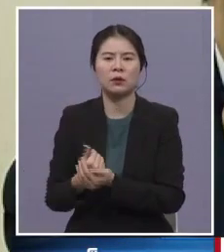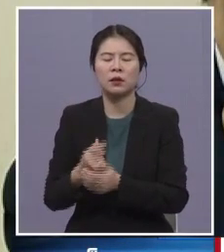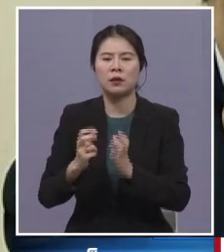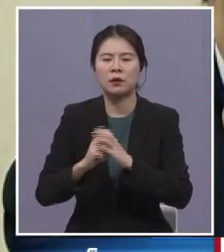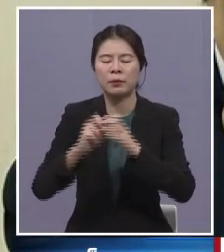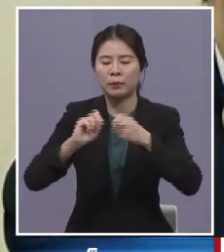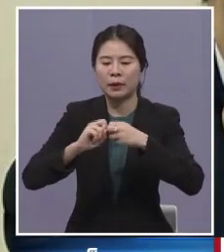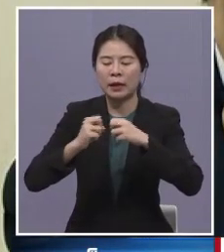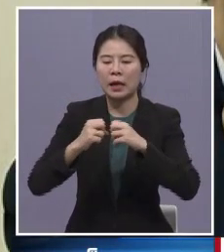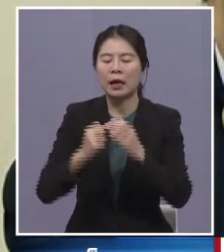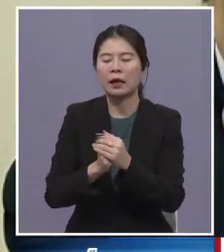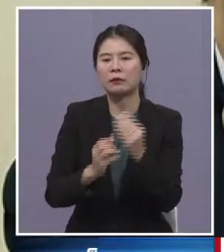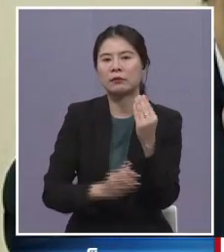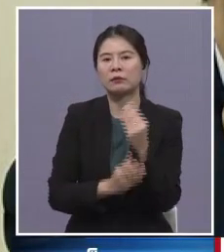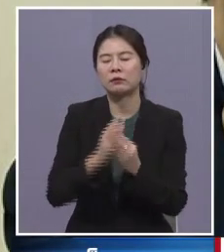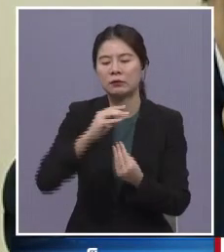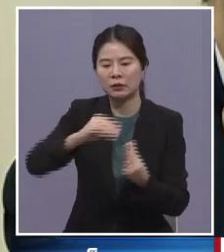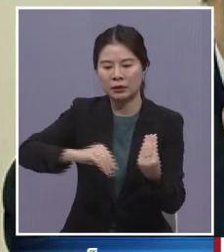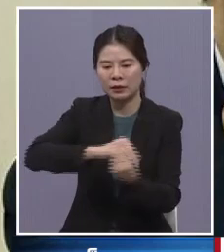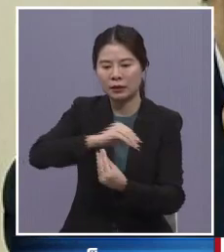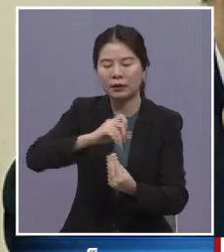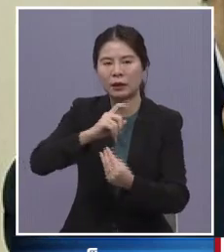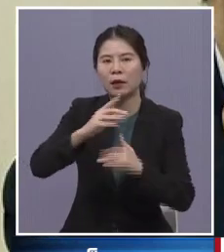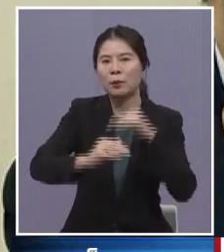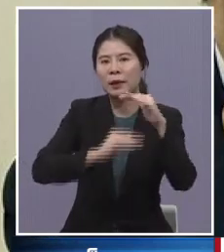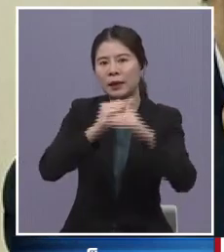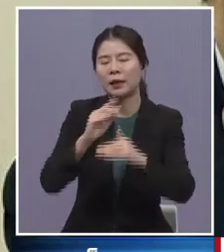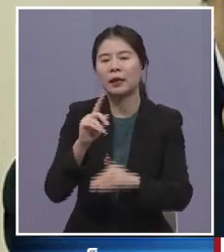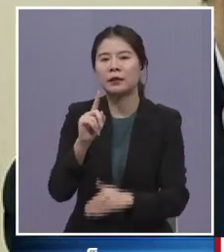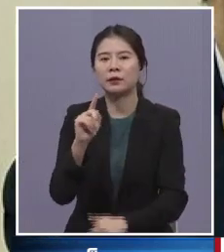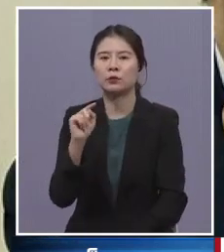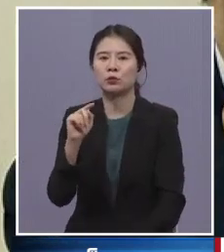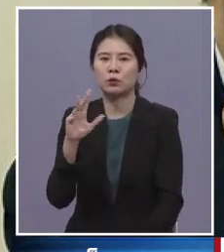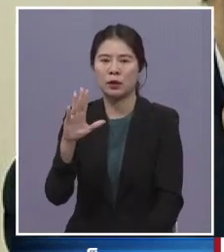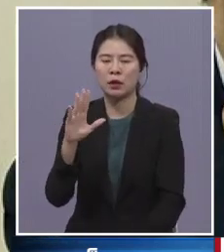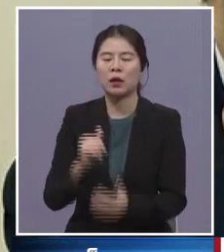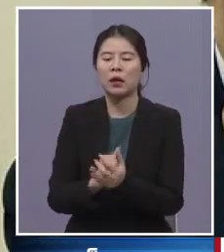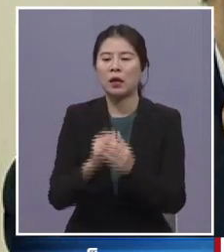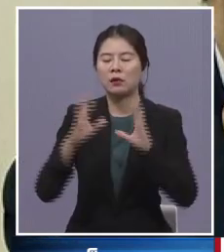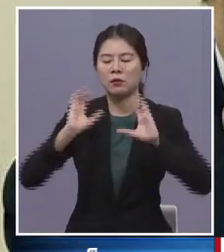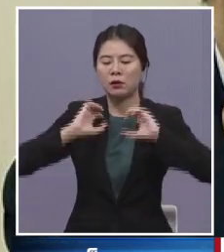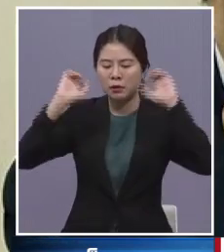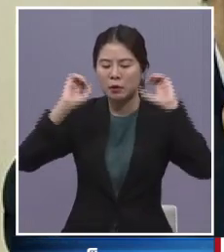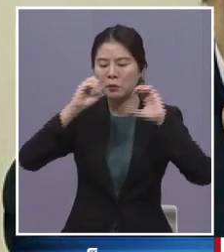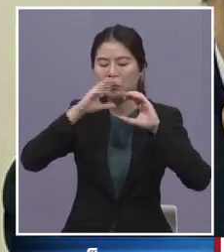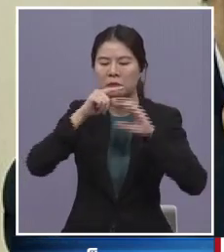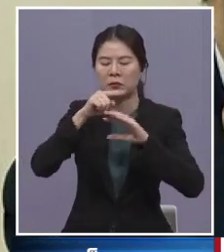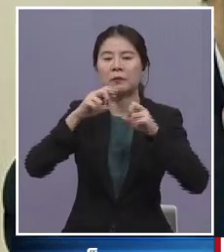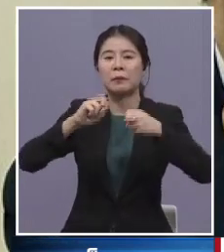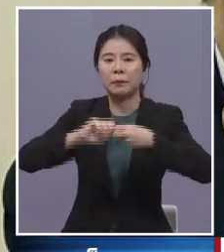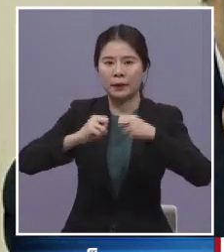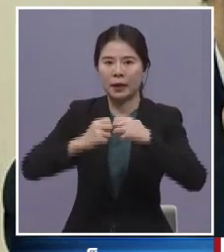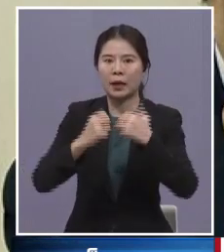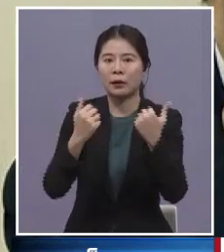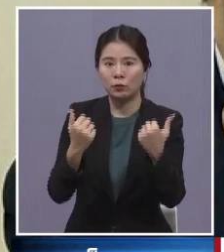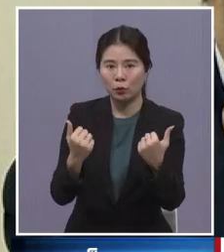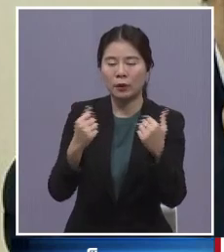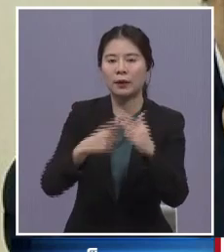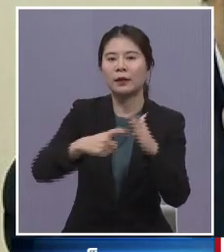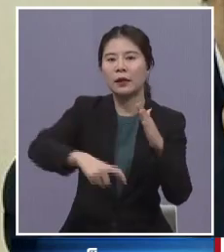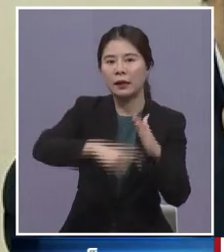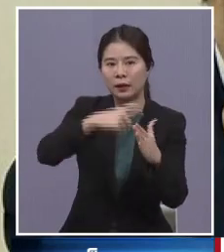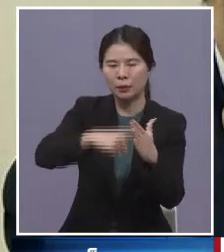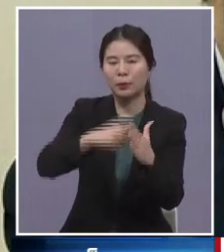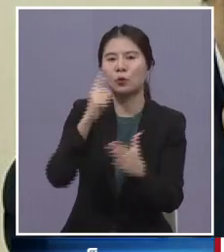ออกมาเนี่ยโตแค่ 1.5 ที่ทำให้เกิดเสียงประสานจากฝ่ายรัฐบาลรัฐบาลเอาตัวเลขเนี้ยไปบอกว่านี่ไงคือวิกฤตและเป็นเหตุผลที่